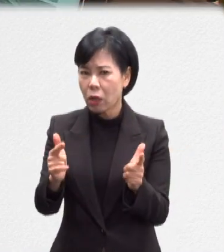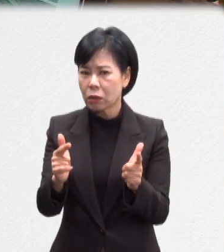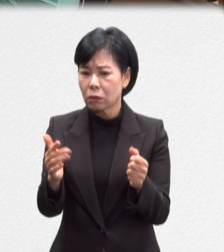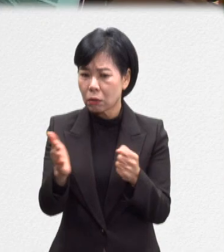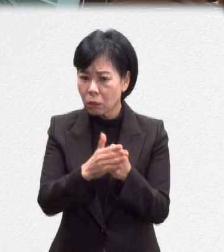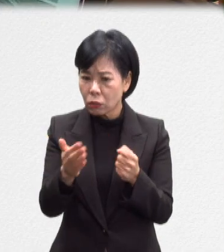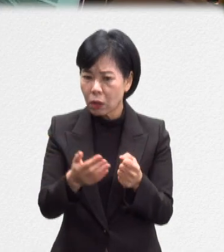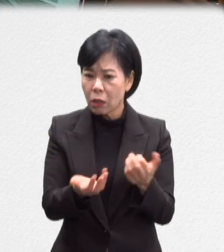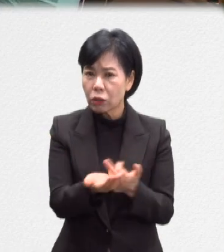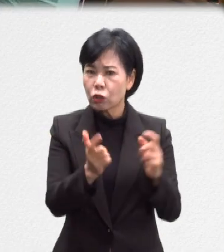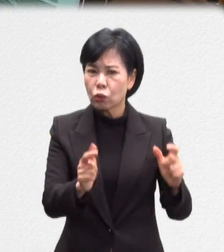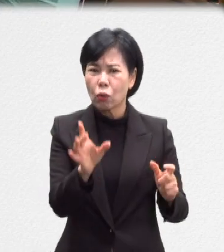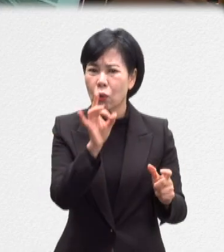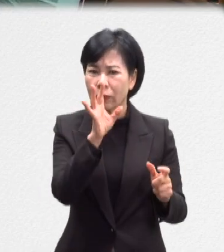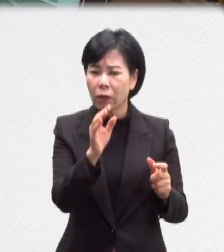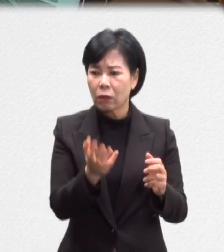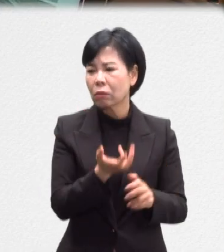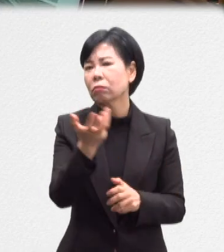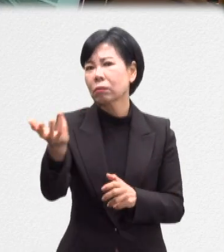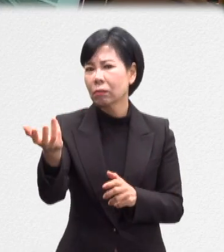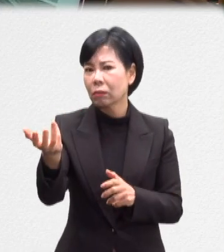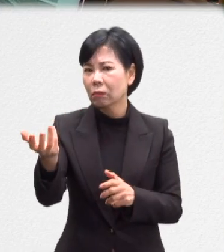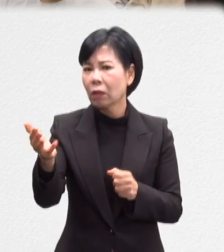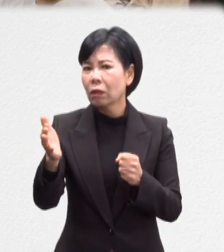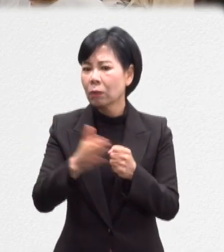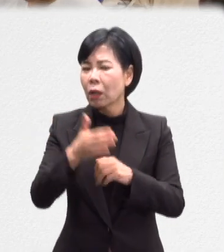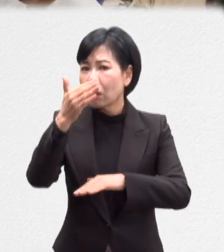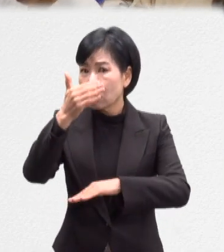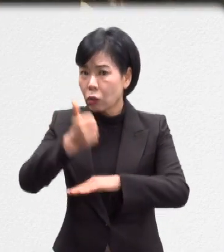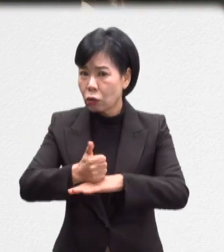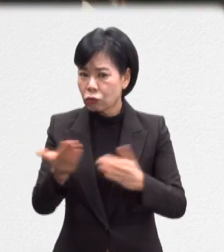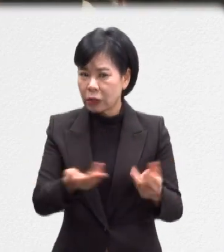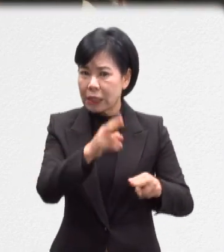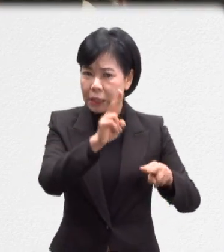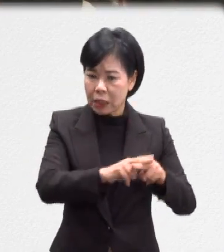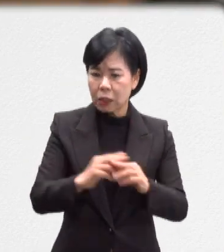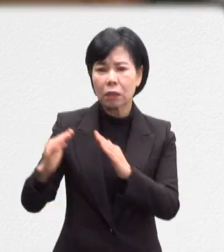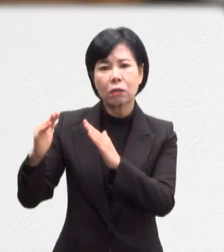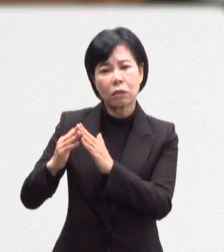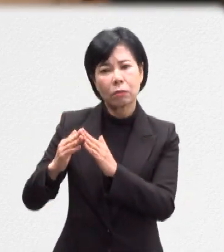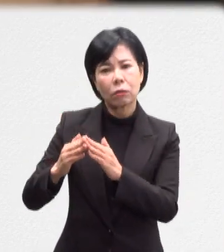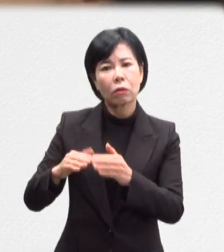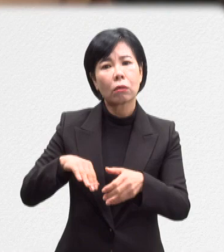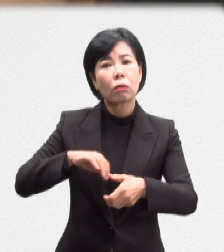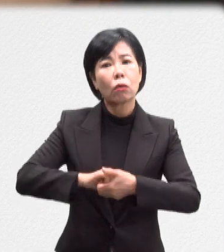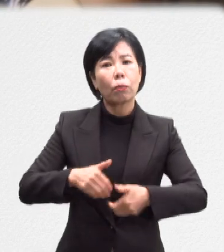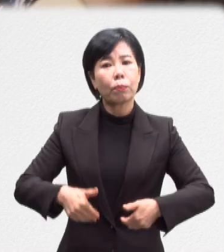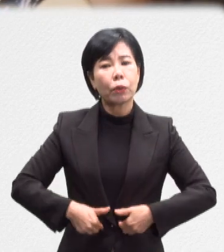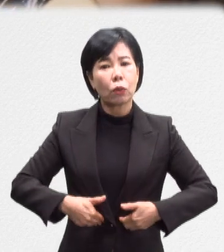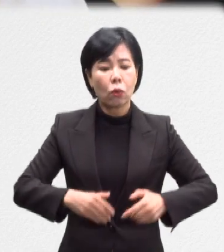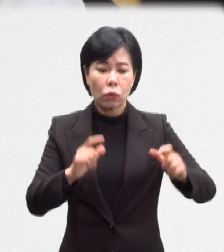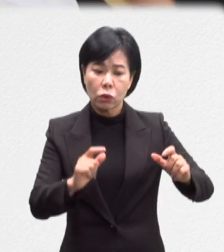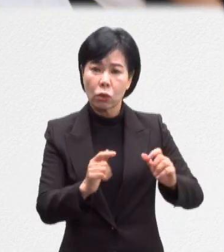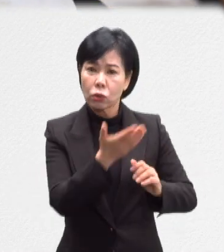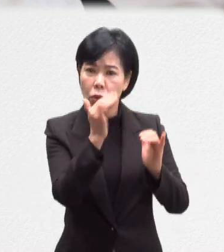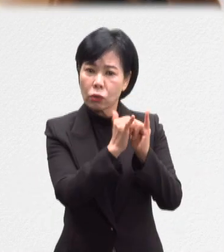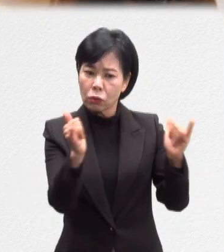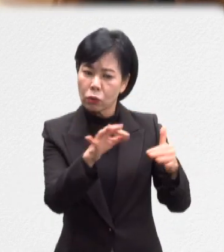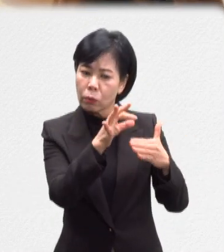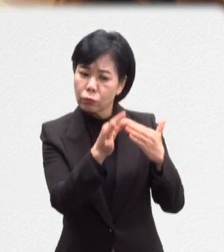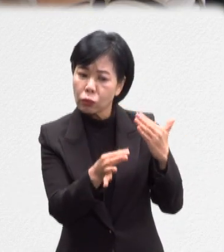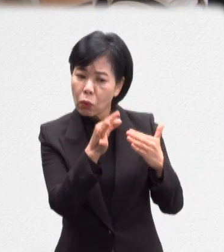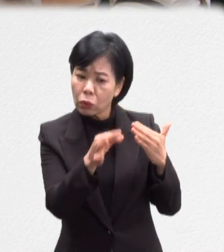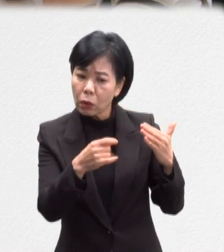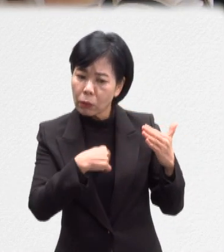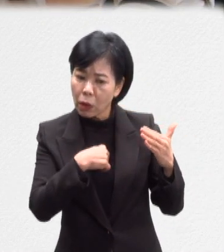되는 환경이 있었던 거죠. 결국에는 그냥 일자리랑 주거도 물론 필요하지만 지역의 청년들이 어떤 프로그램들이